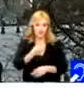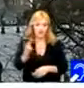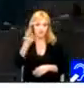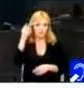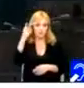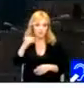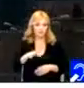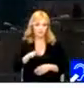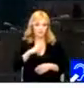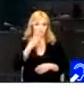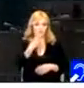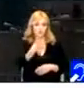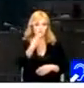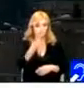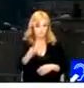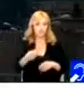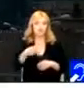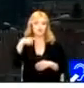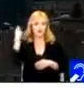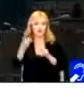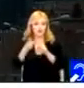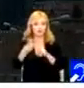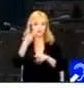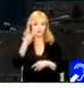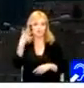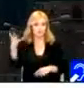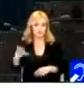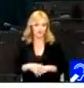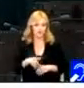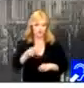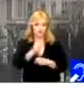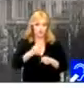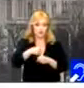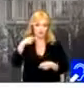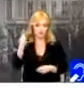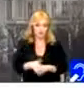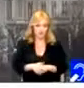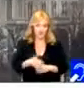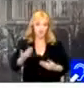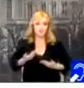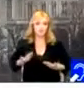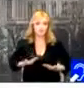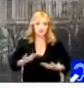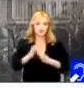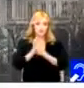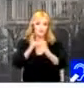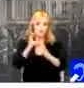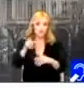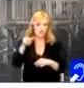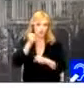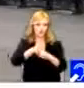Republicii Moldova aveau 42, respectiv 34 de ani și erau migranți în Rusia. Locuiau într-un vagon pe un șantier unde